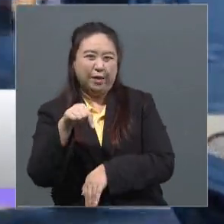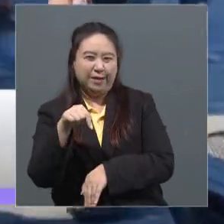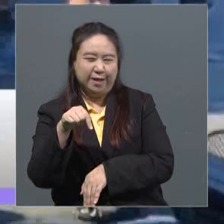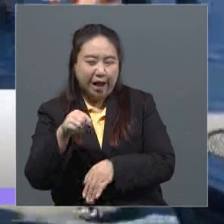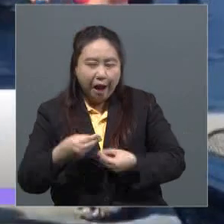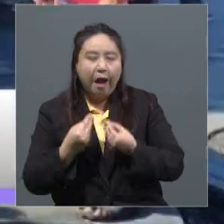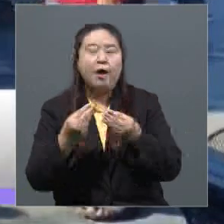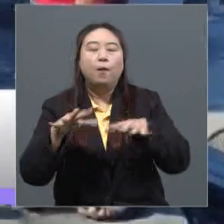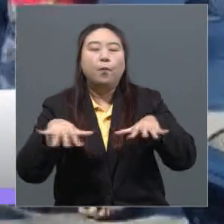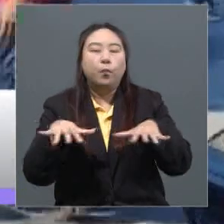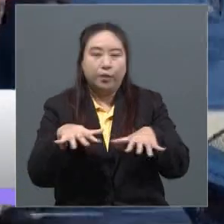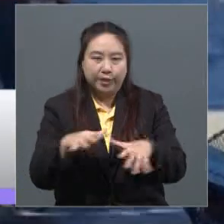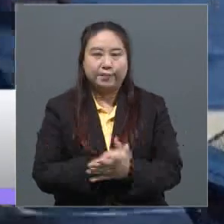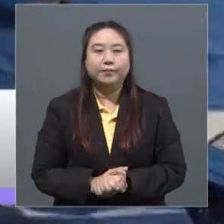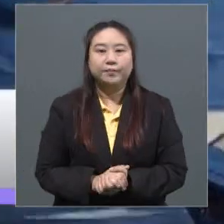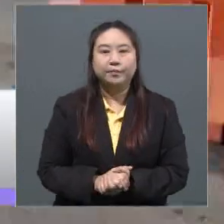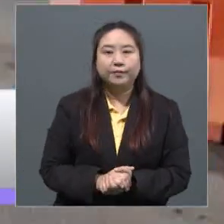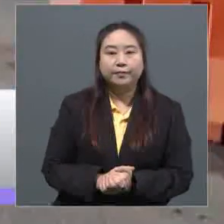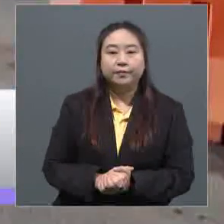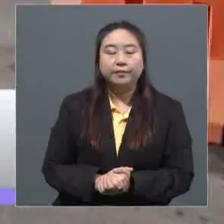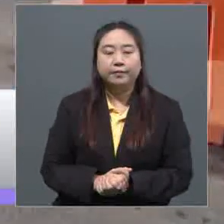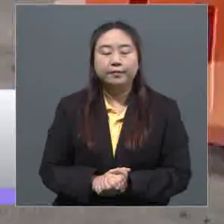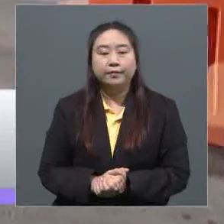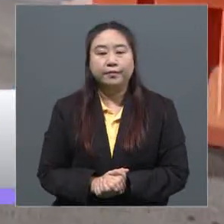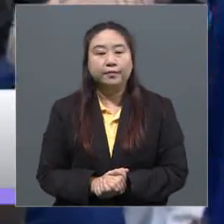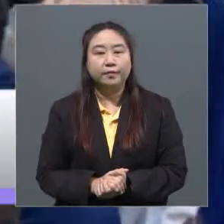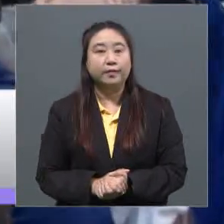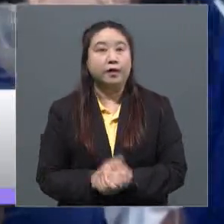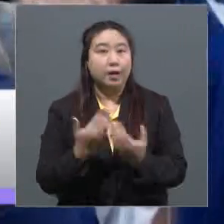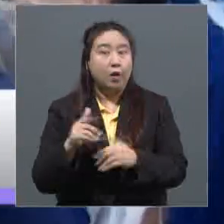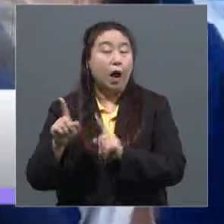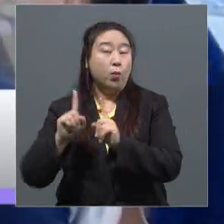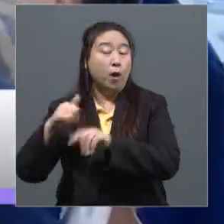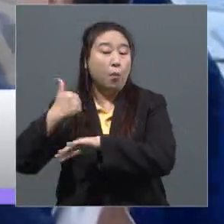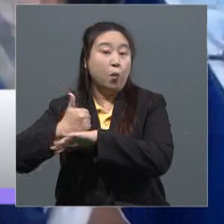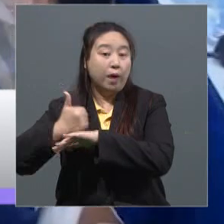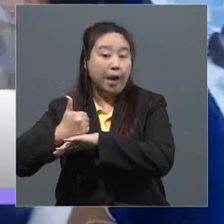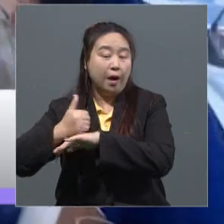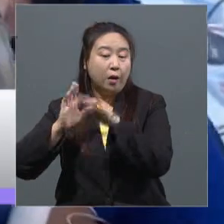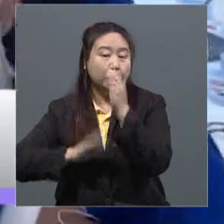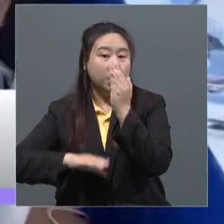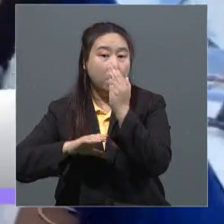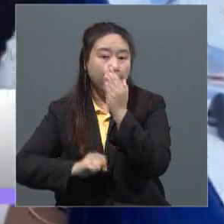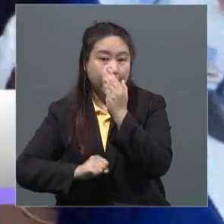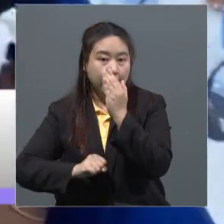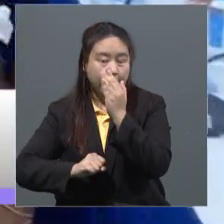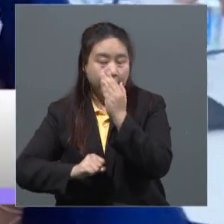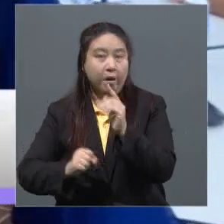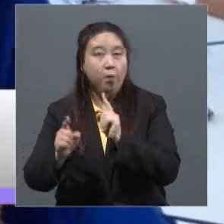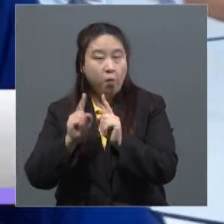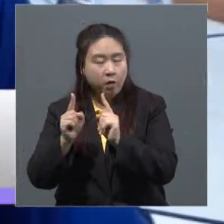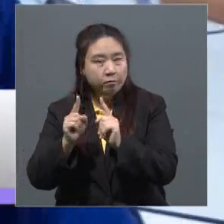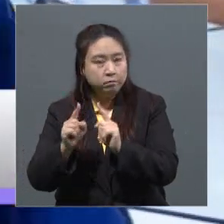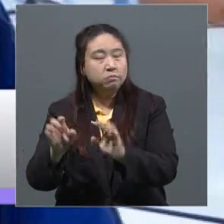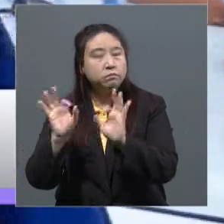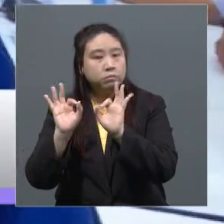สู่ภาวะปกติมากที่สุดนะครับและดูเหมือนว่าการเจรจากับทางผู้ว่าราชการจังหวัดและการดำเนินการที่เกี่ยวข้องเป็นผลดี